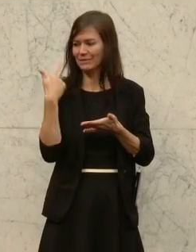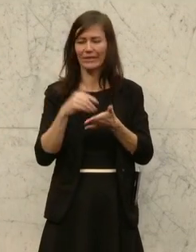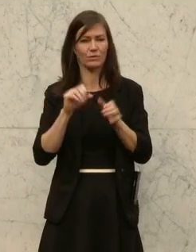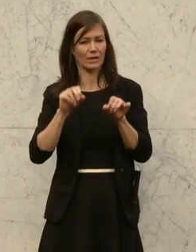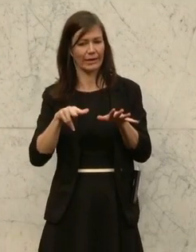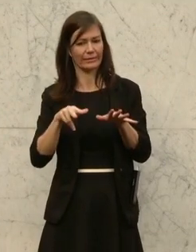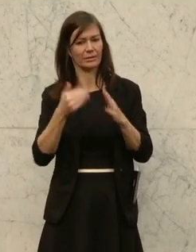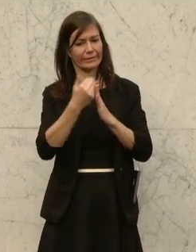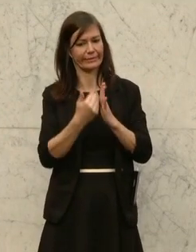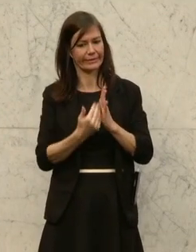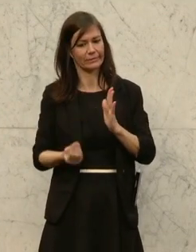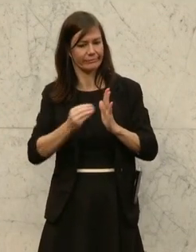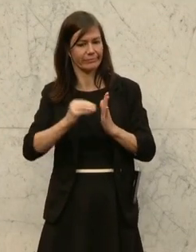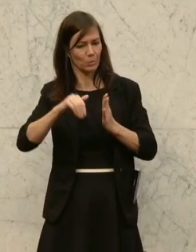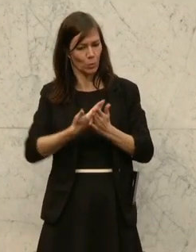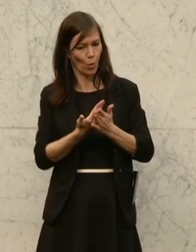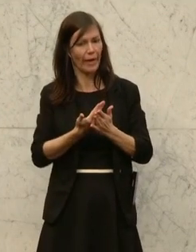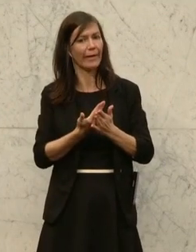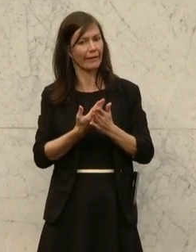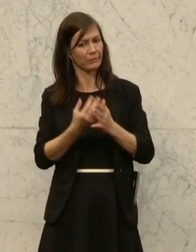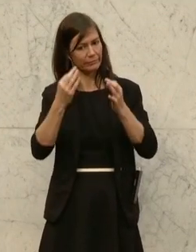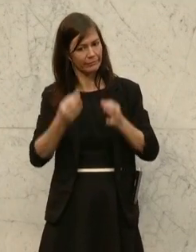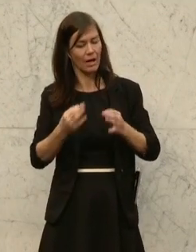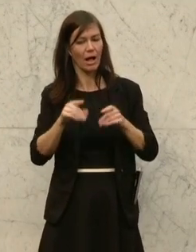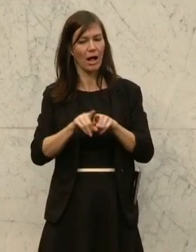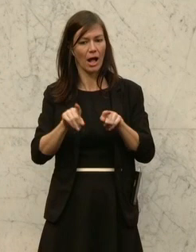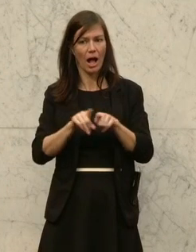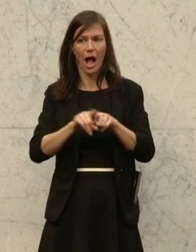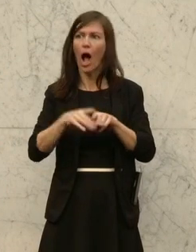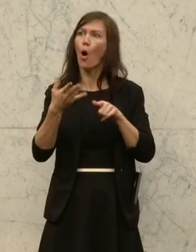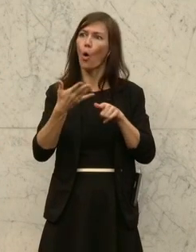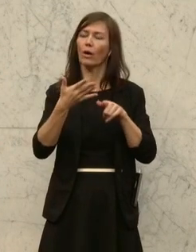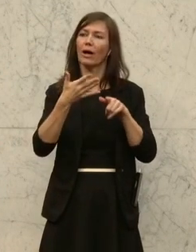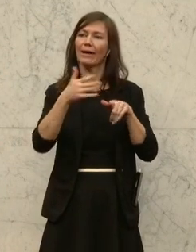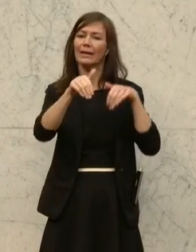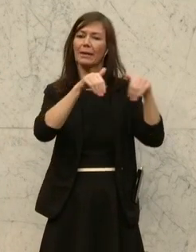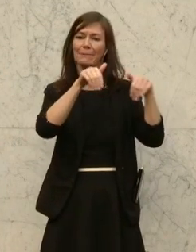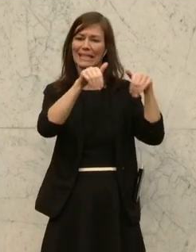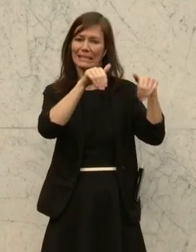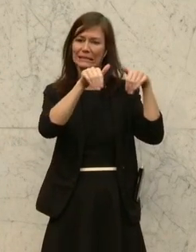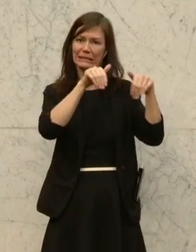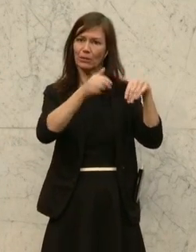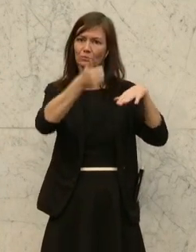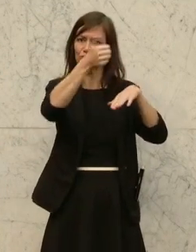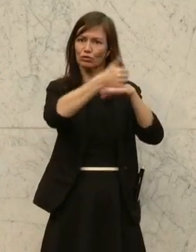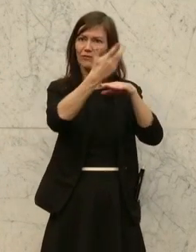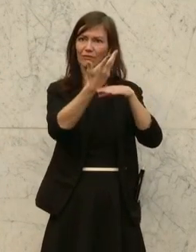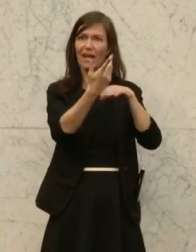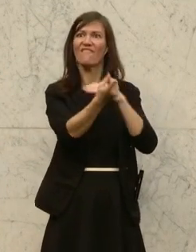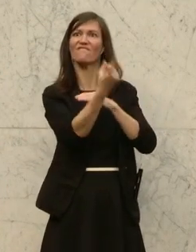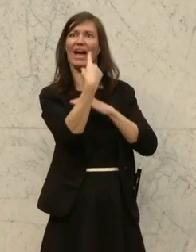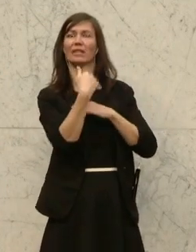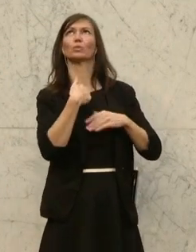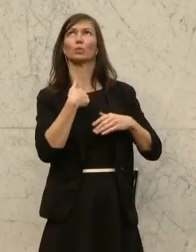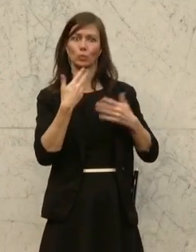wurden und eine Weisungsbefugnis gegenüber Sektionschefs und auch der Verwaltungsbediensteten haben. Haben Sie jetzt